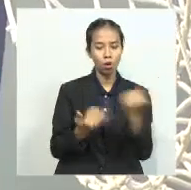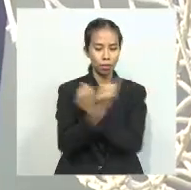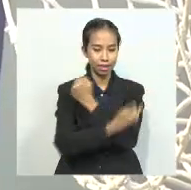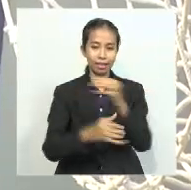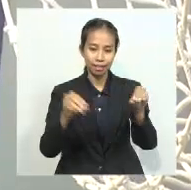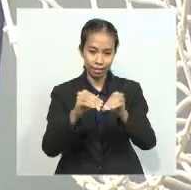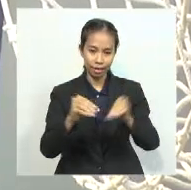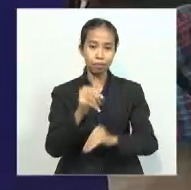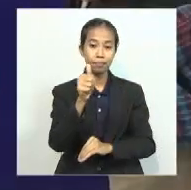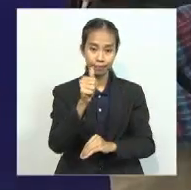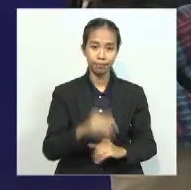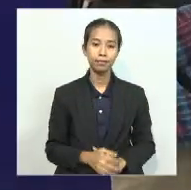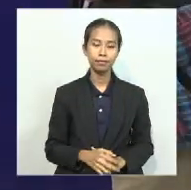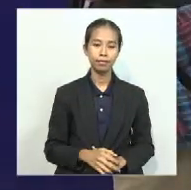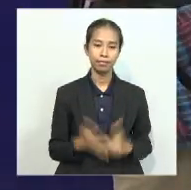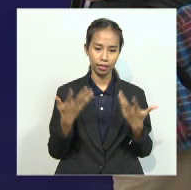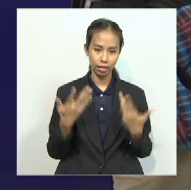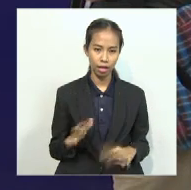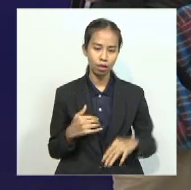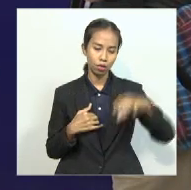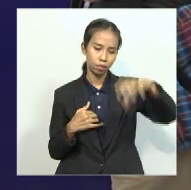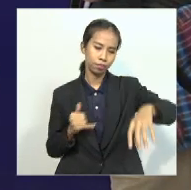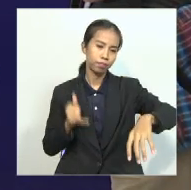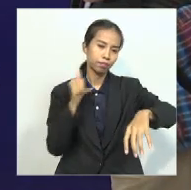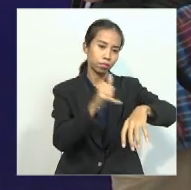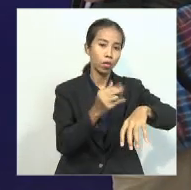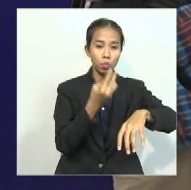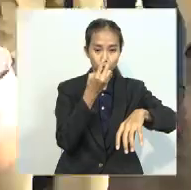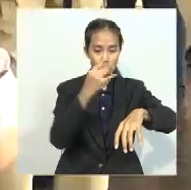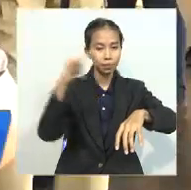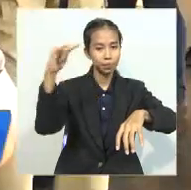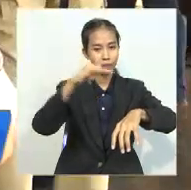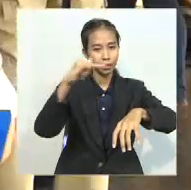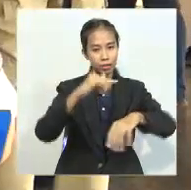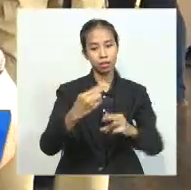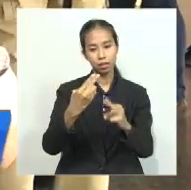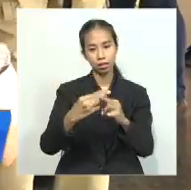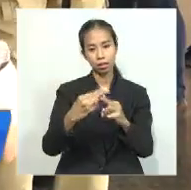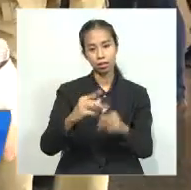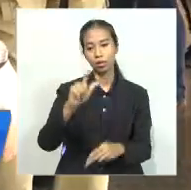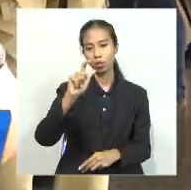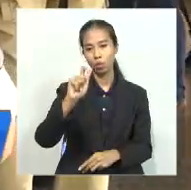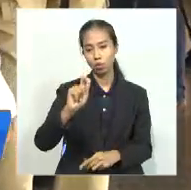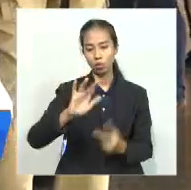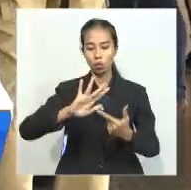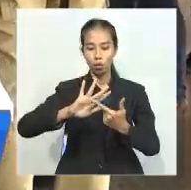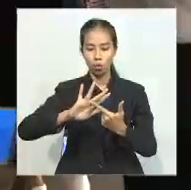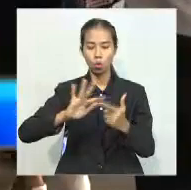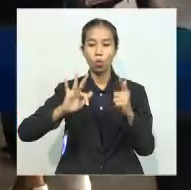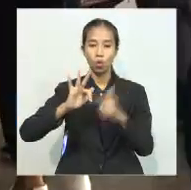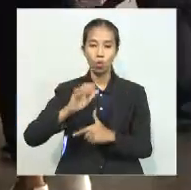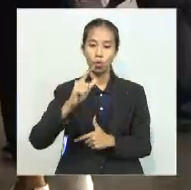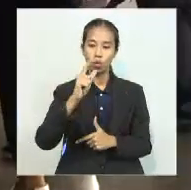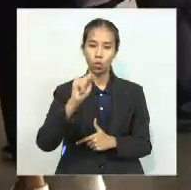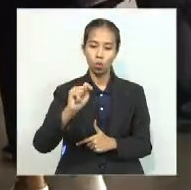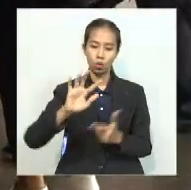มิภาคจากนั้นยังไปเยี่ยมชมที่สนามบินนานาชาติอู่ตะเภาที่อำเภอบ้านฉางจังหวัดระยองนะคะซึ่งปัจจุบันมี